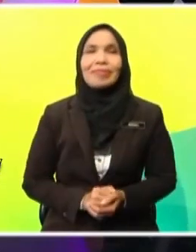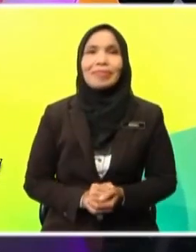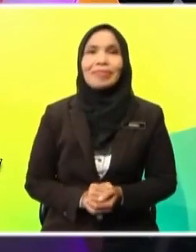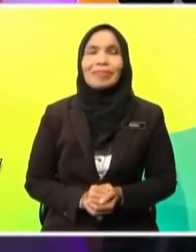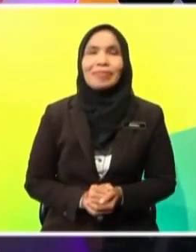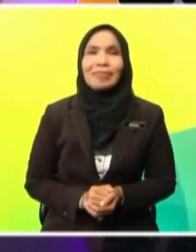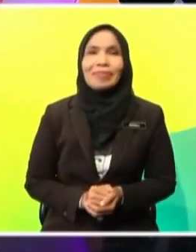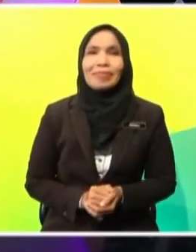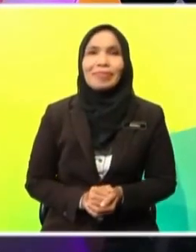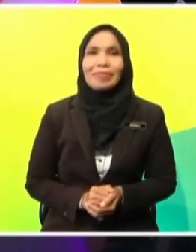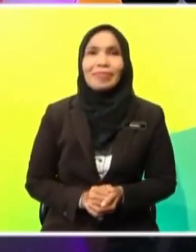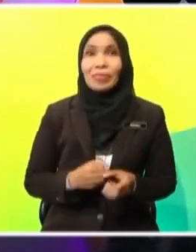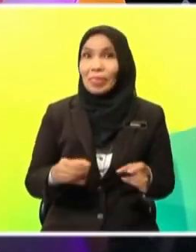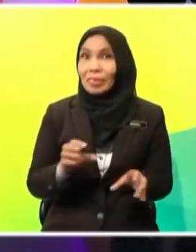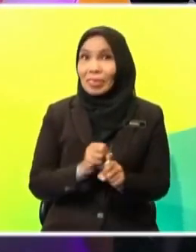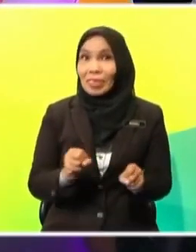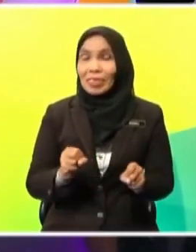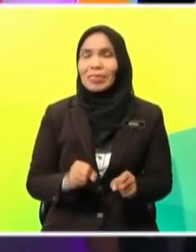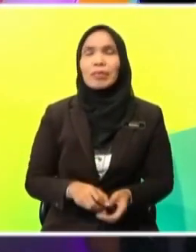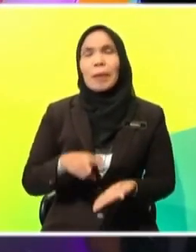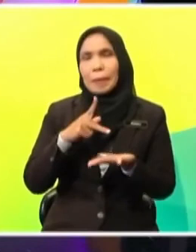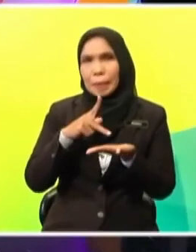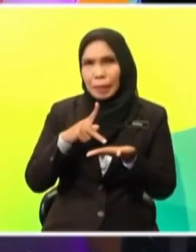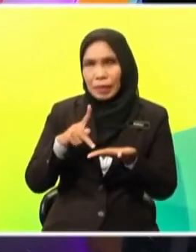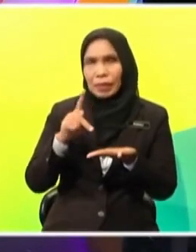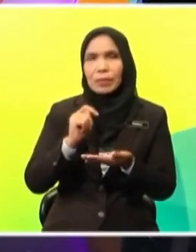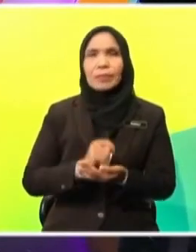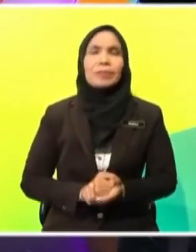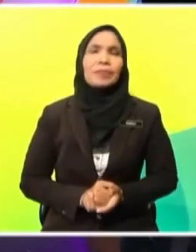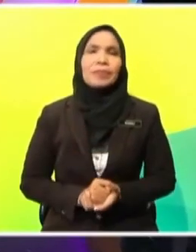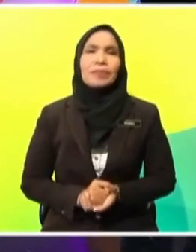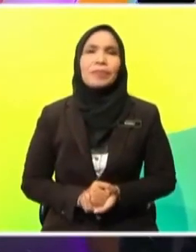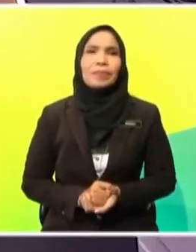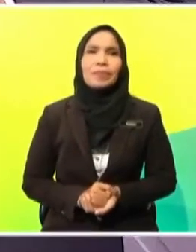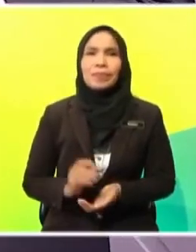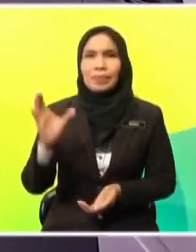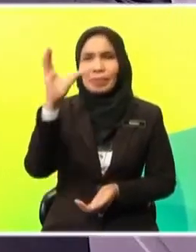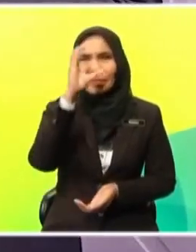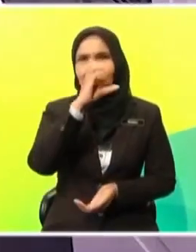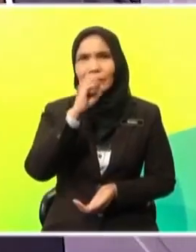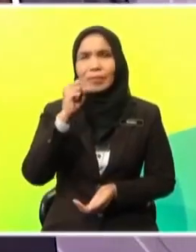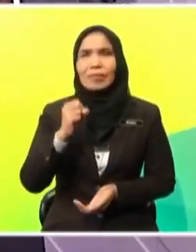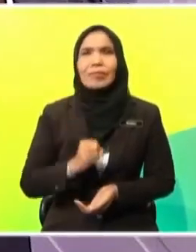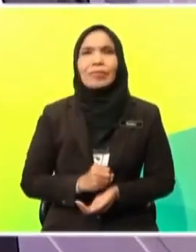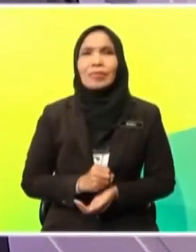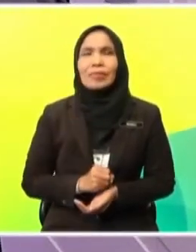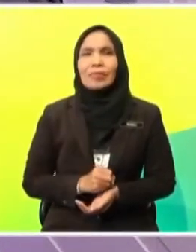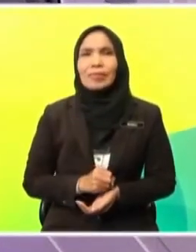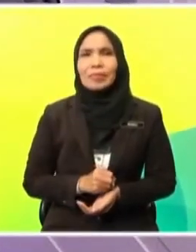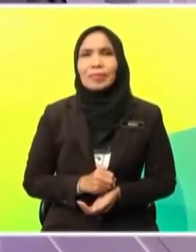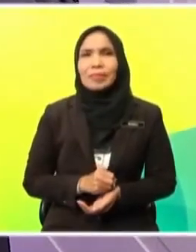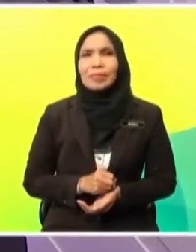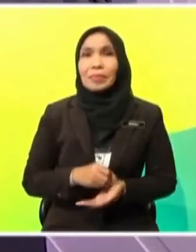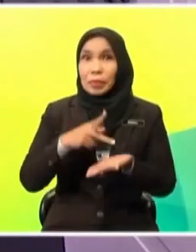tetap janji sudah bersedia sudah Cikgu dengar dengarkan New York cantik Irama di pujer Ratu